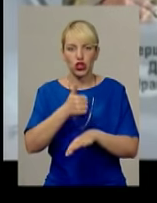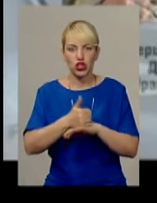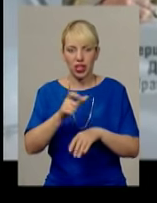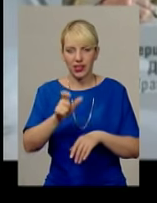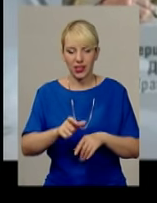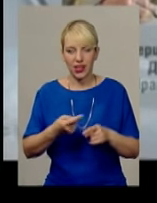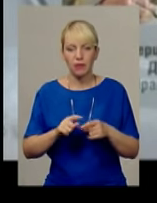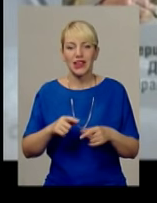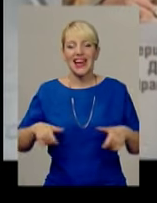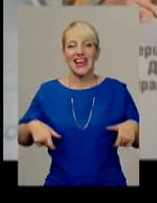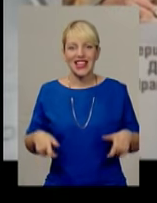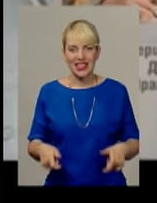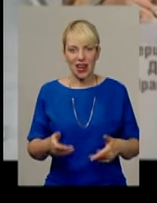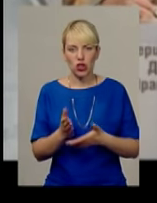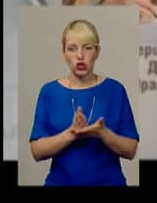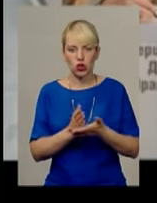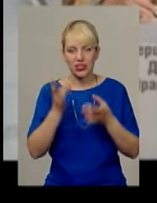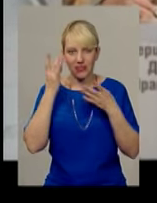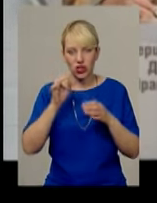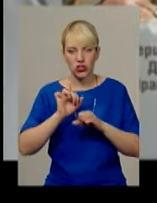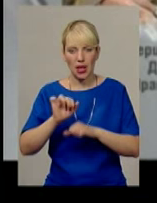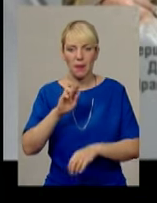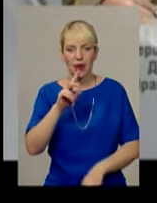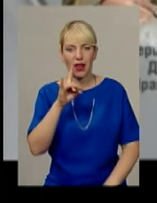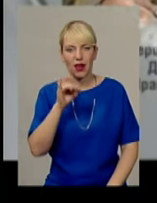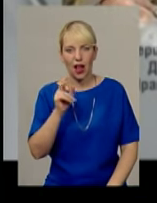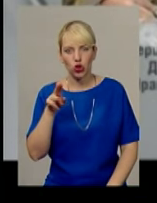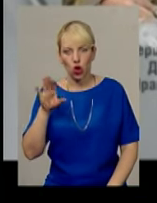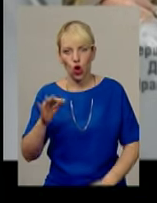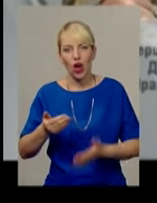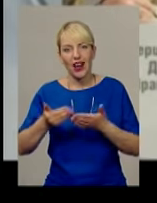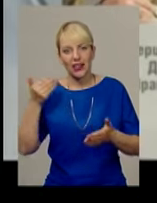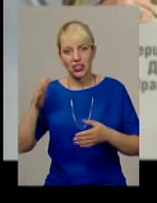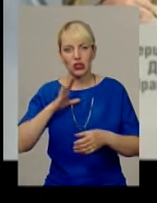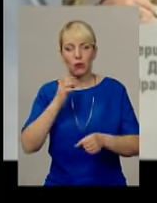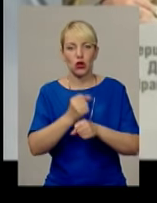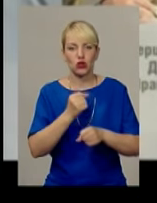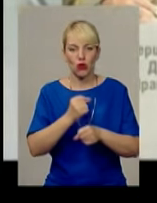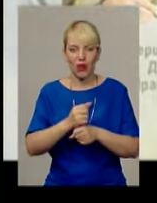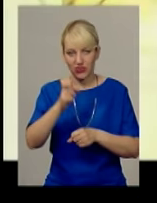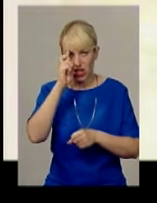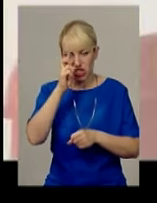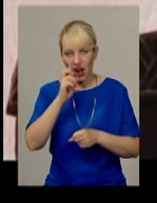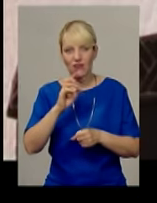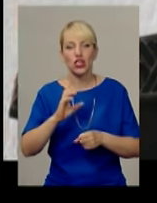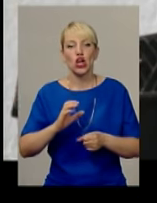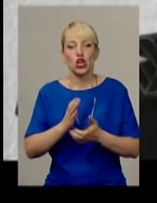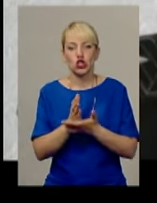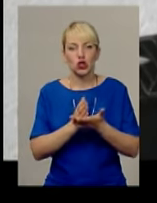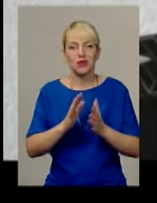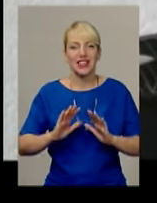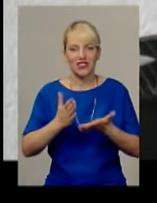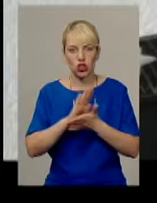генерал служби цивільного захисту Едуард Братко. До цього він керував управлінням Державної служби з надзвичайних ситуацій у Чернівецькій області.